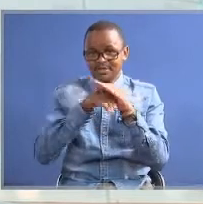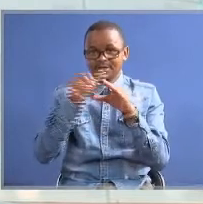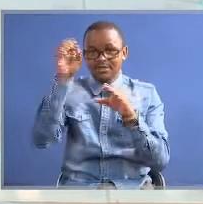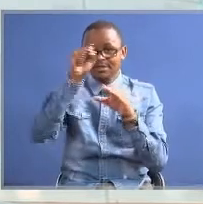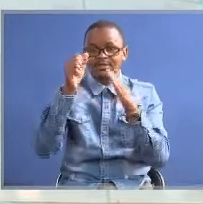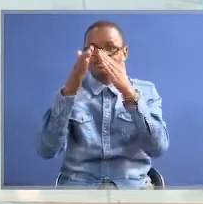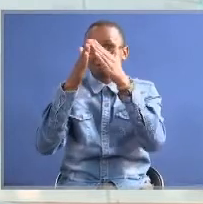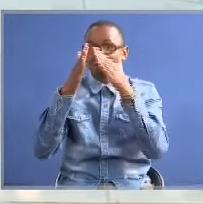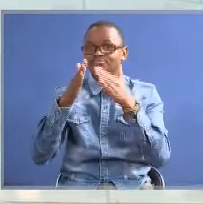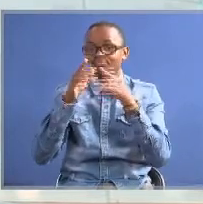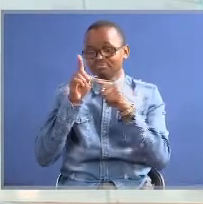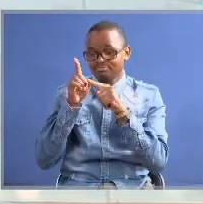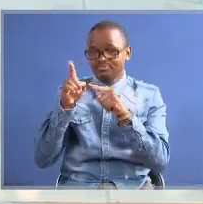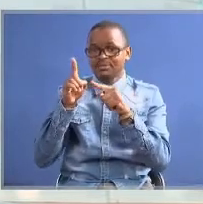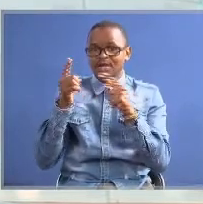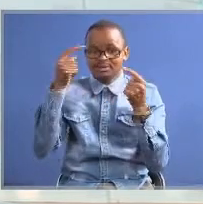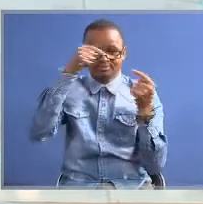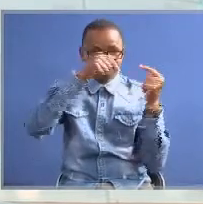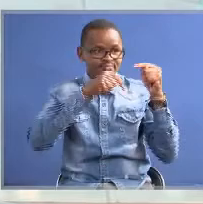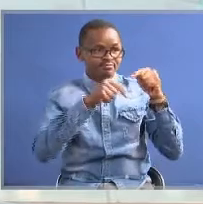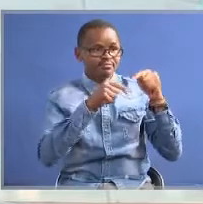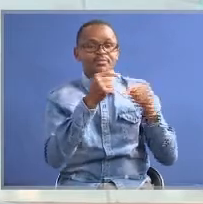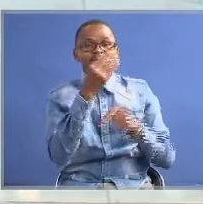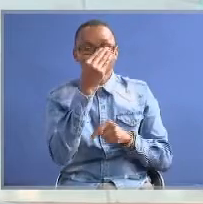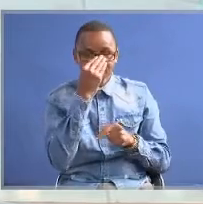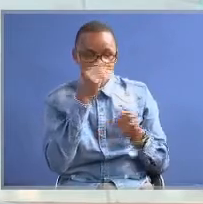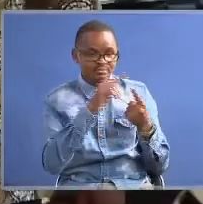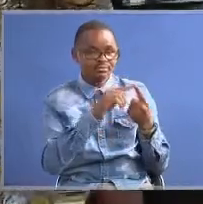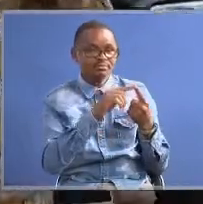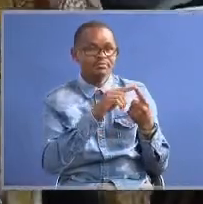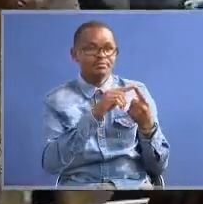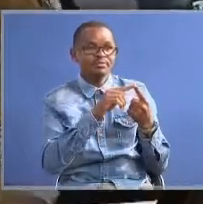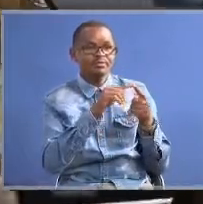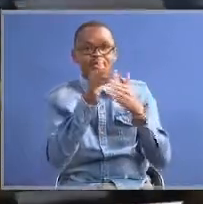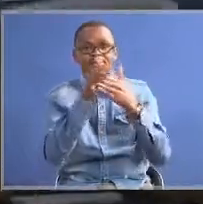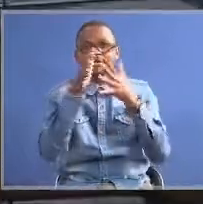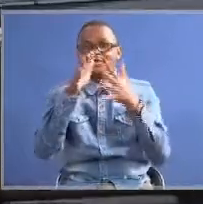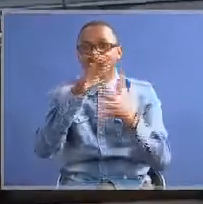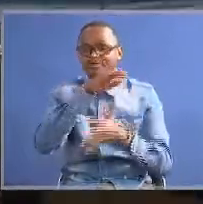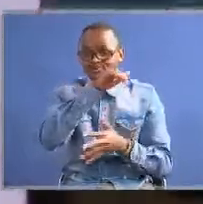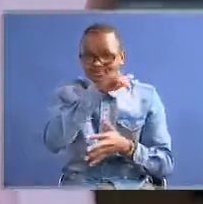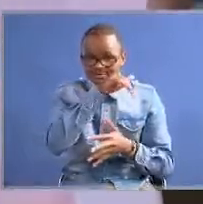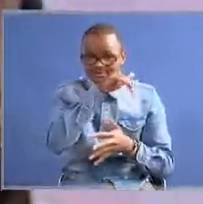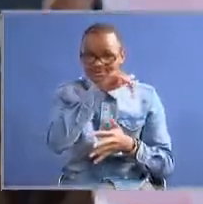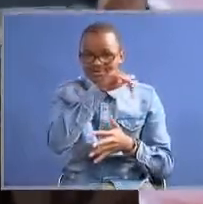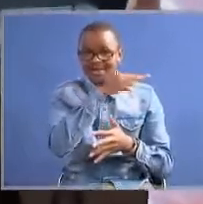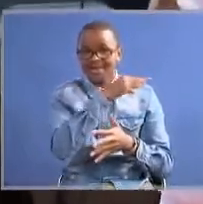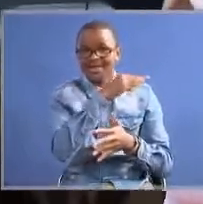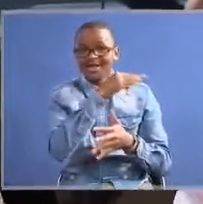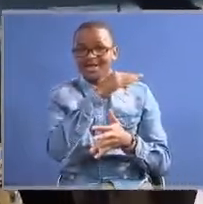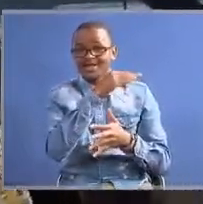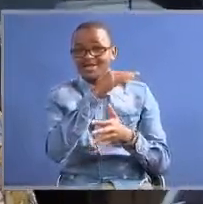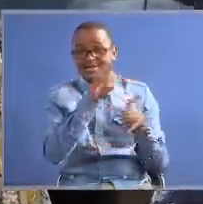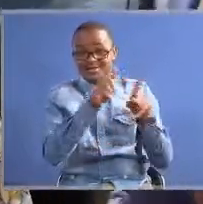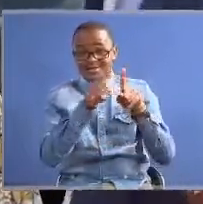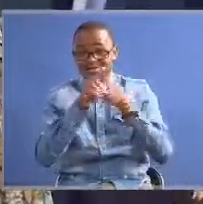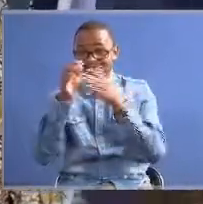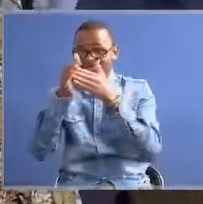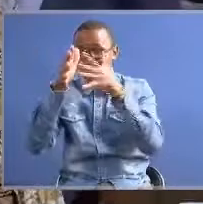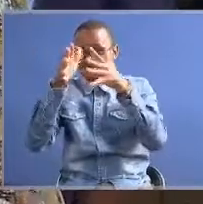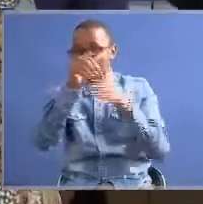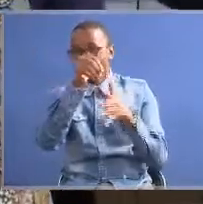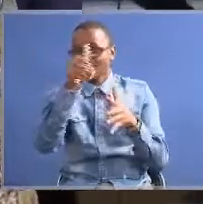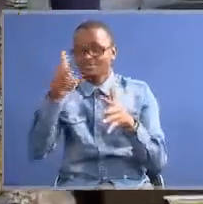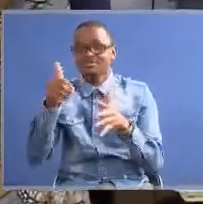ikulu ya Nairobi. Hafla hiyo ilihudhuriwa na naibu rais William Ruto, kiongozi wa ODM Raila Odinga, kati ya